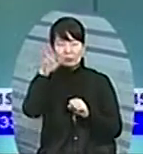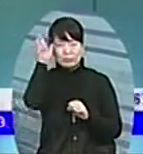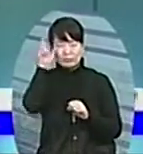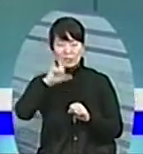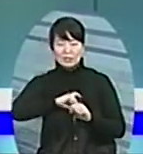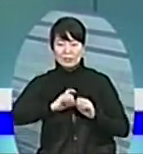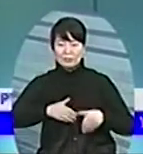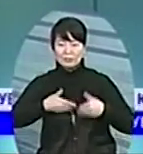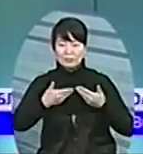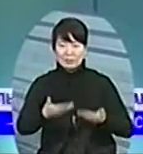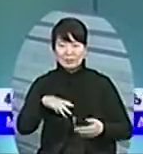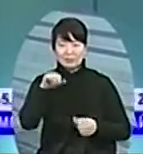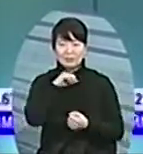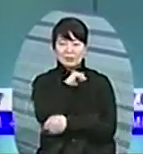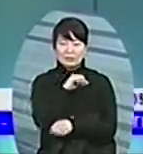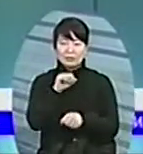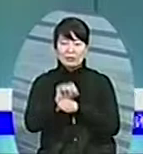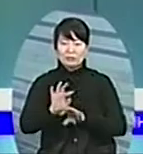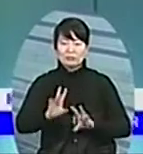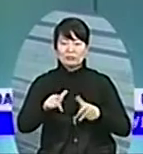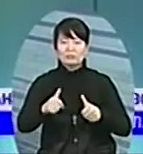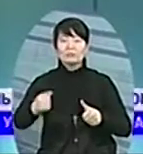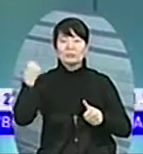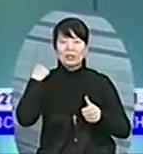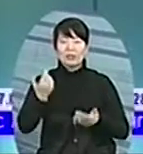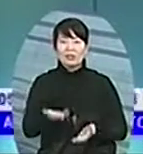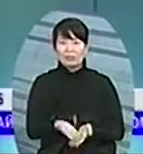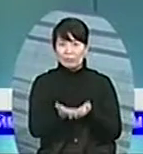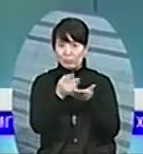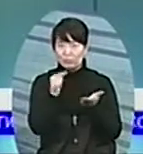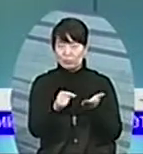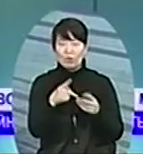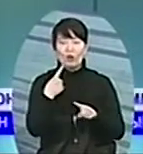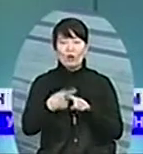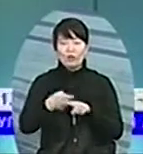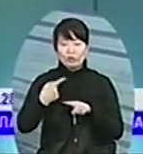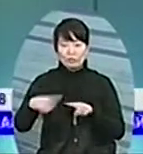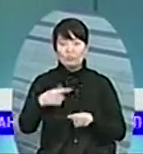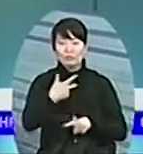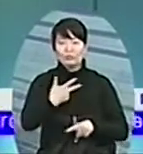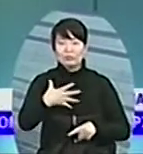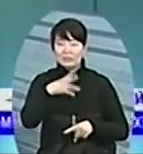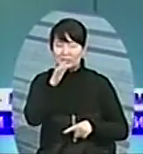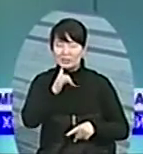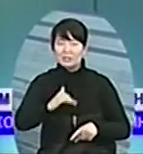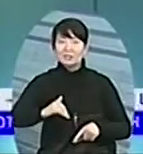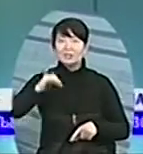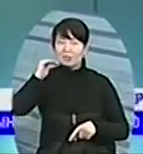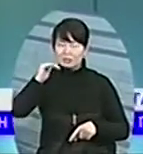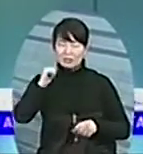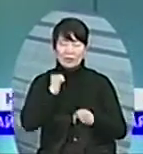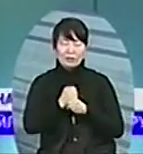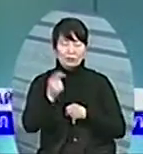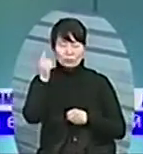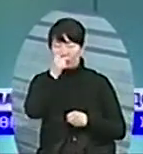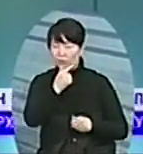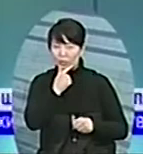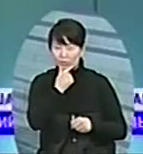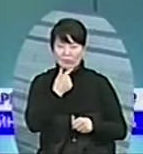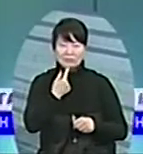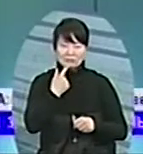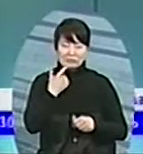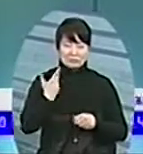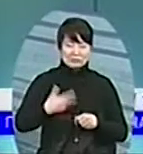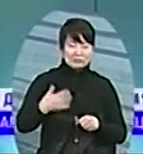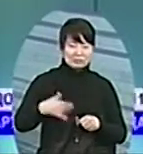нь олгол ядуурлаас гар хамгийн том дэмжлэг болдог байна. Хөдөө орон нутагт 35-аас дээш насныханд ажил олдохгүй гадуур хагддаг бол хөгжлийн бэрхшээлтэй иргэд